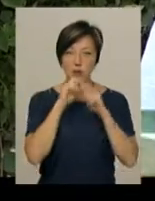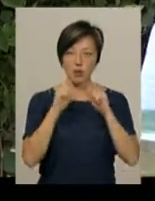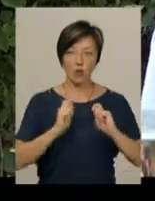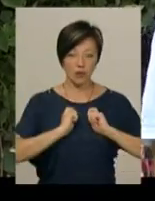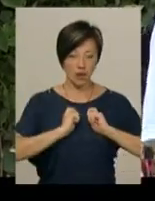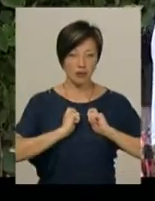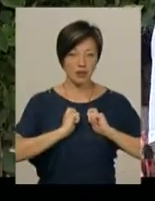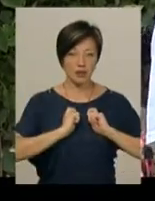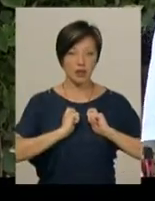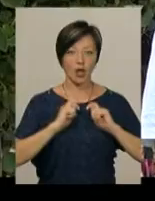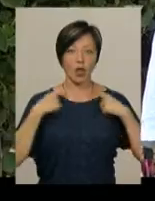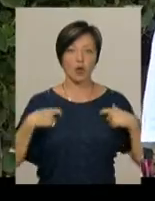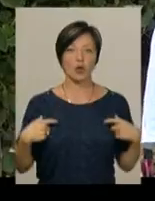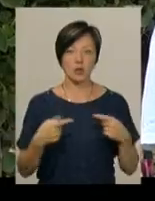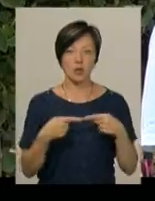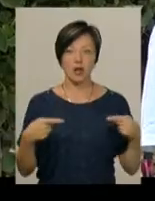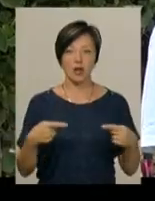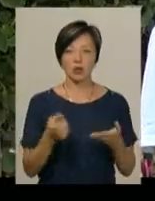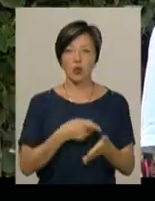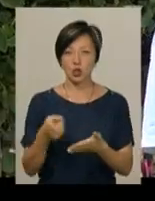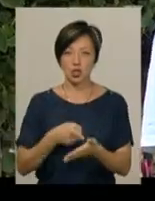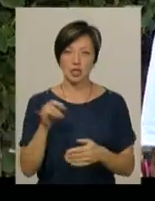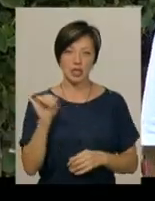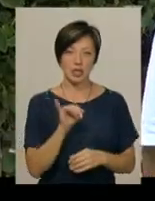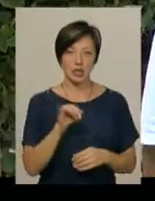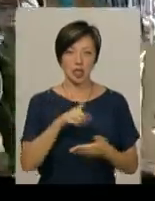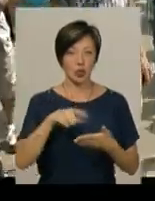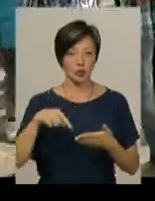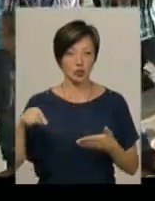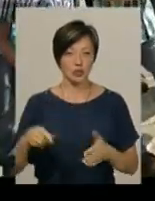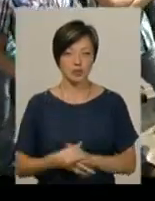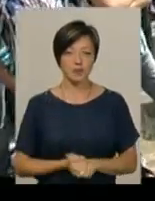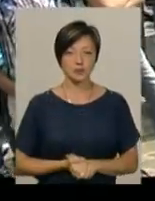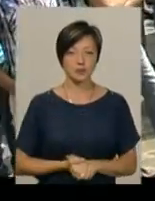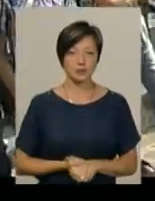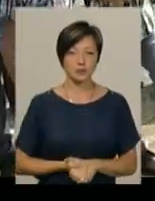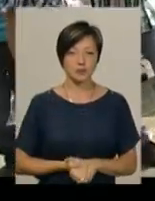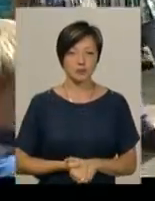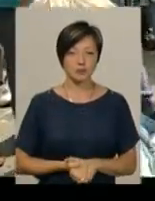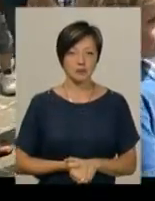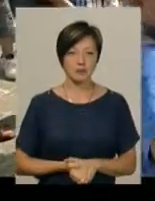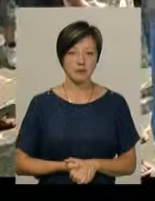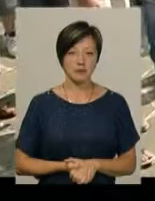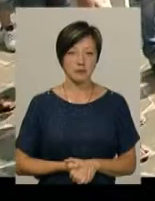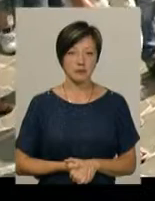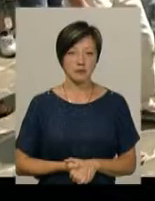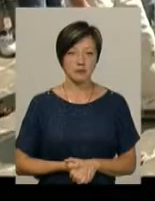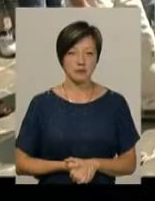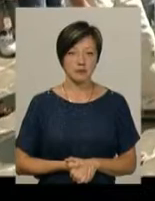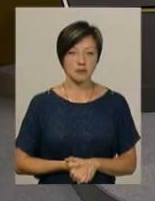подарували рюкзака, зошити і ручки. Наталія Сідова, Дем'ян Цегольник. Новини Поділля